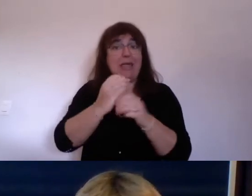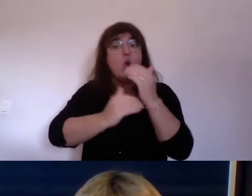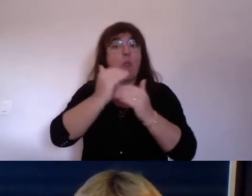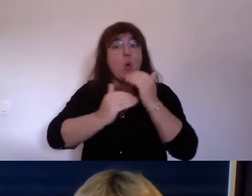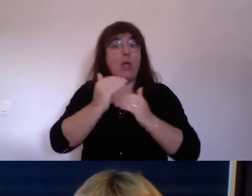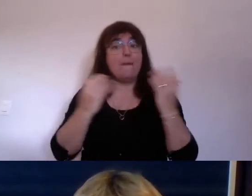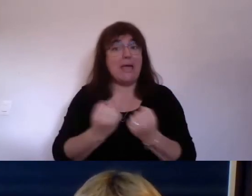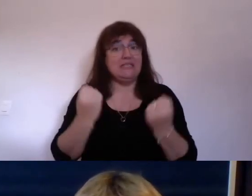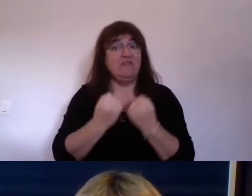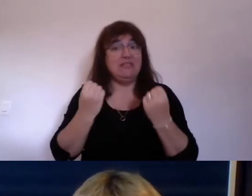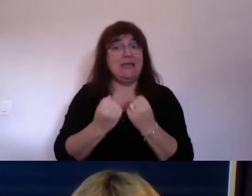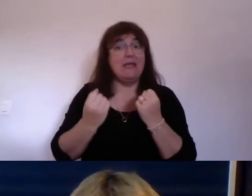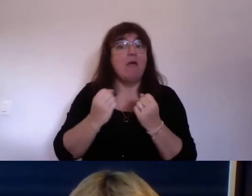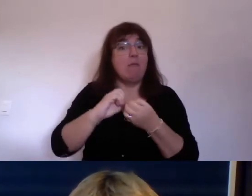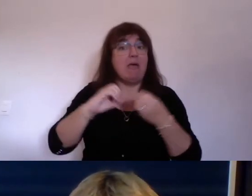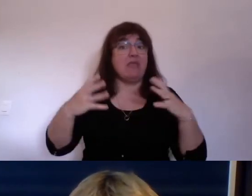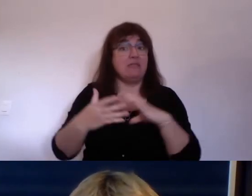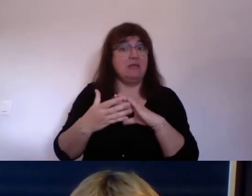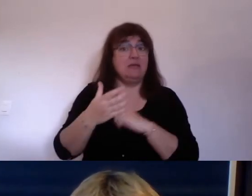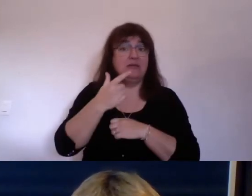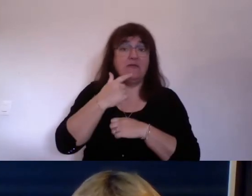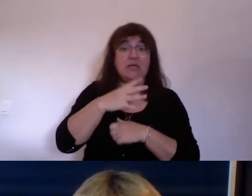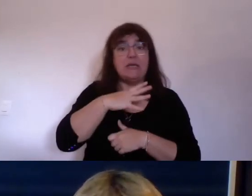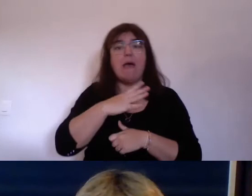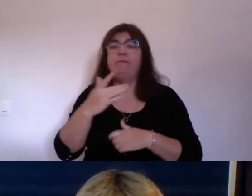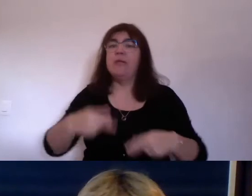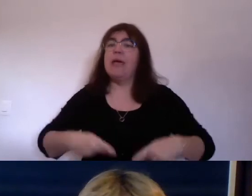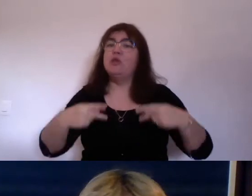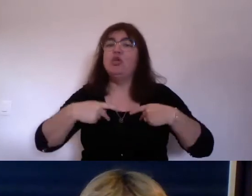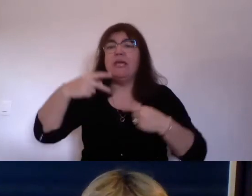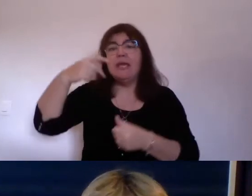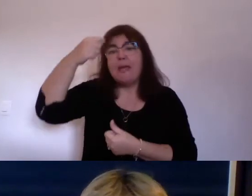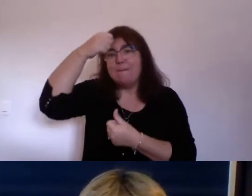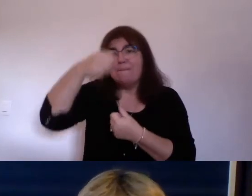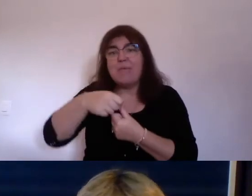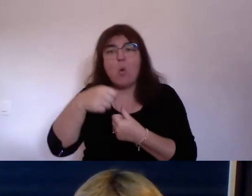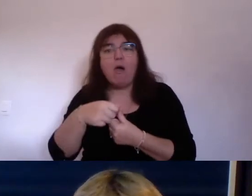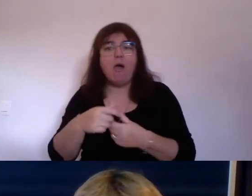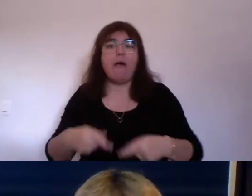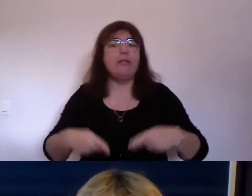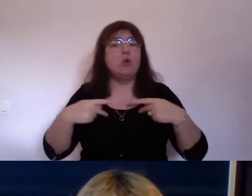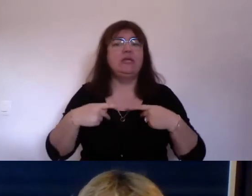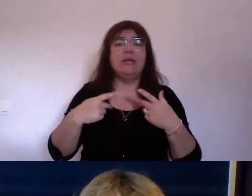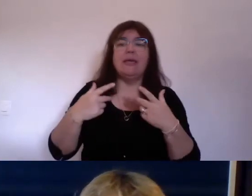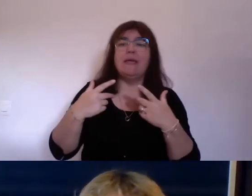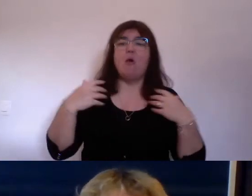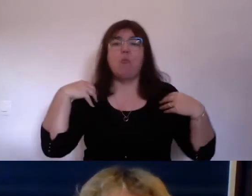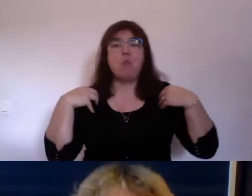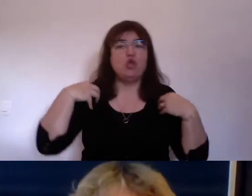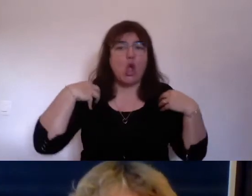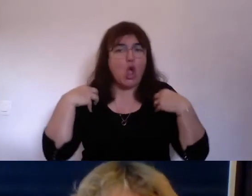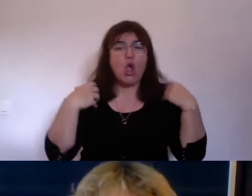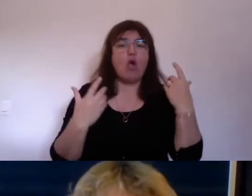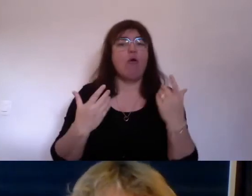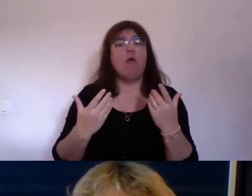un programme qui change avec des ateliers mémoire, des ateliers moteurs, des matinales un petit peu revues de